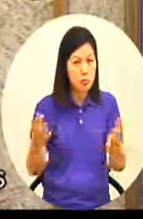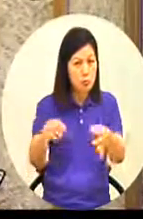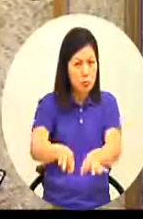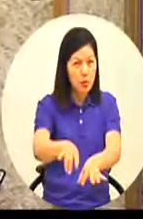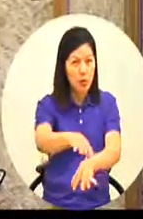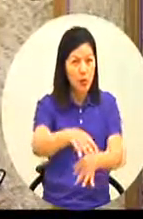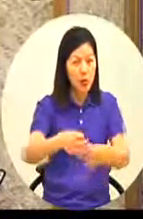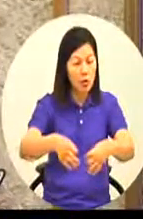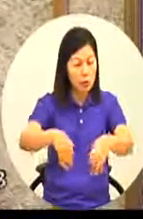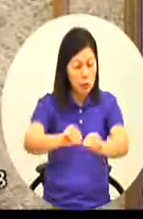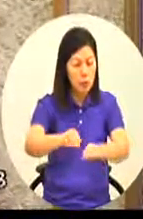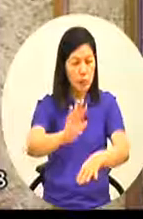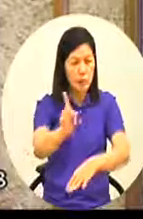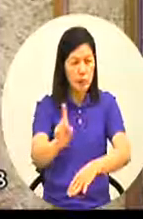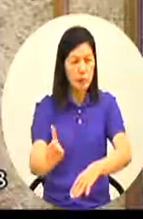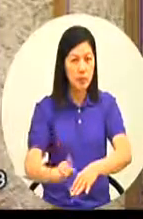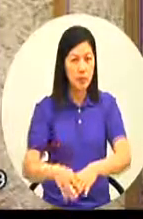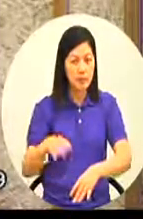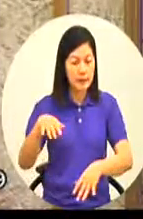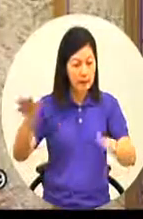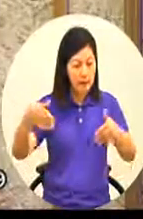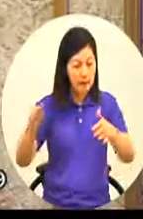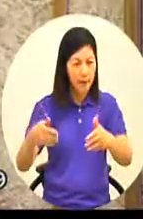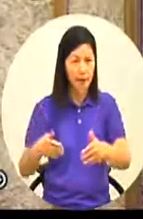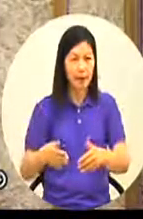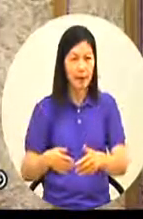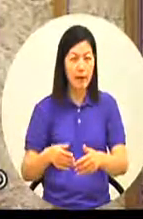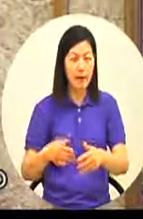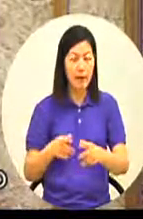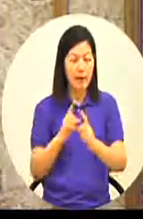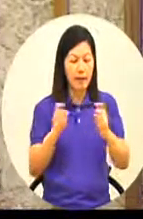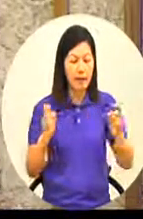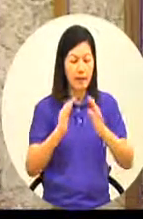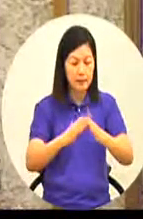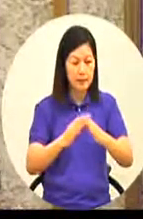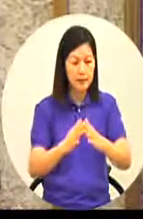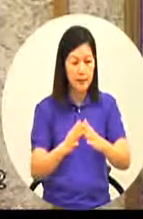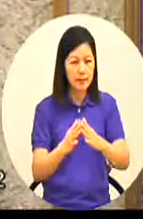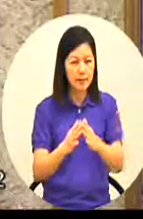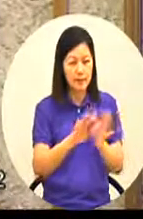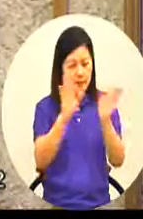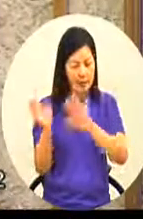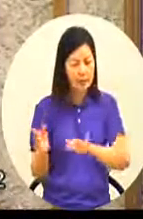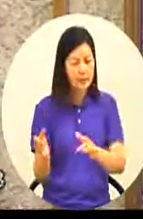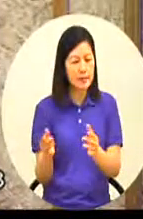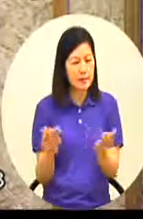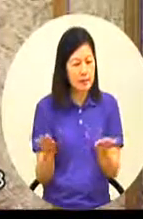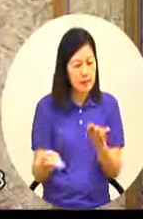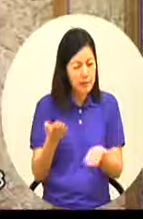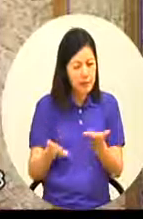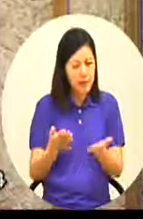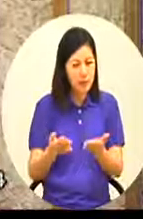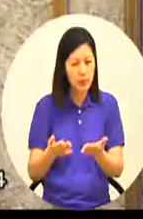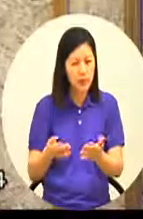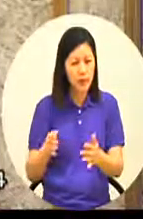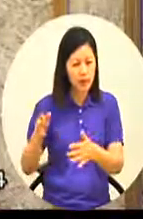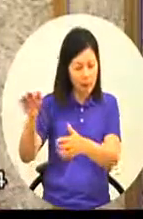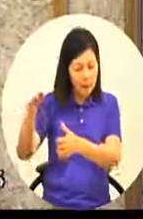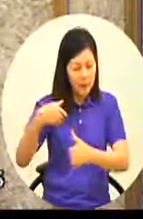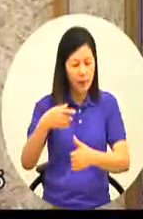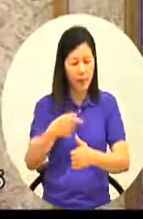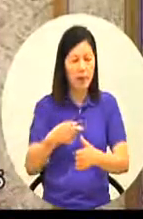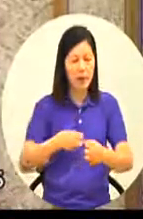市论坛，我们一定会邀集，就是说跟我们城市形态比较相近的这个姐妹是来参加我们的活动。那其实这种